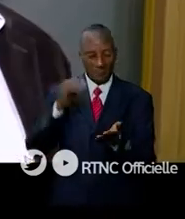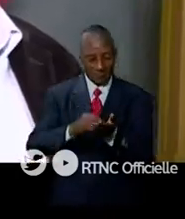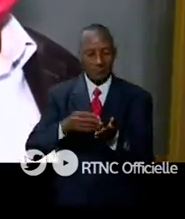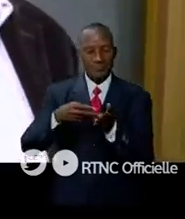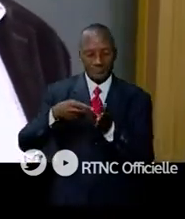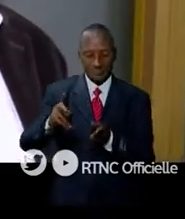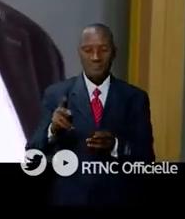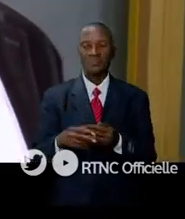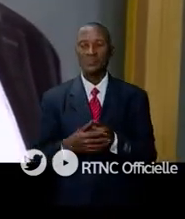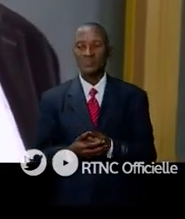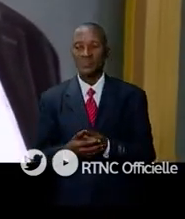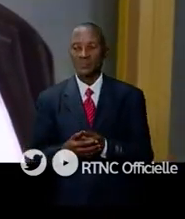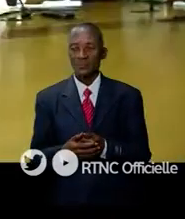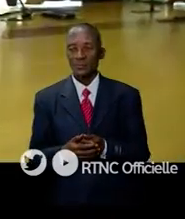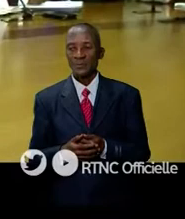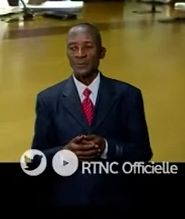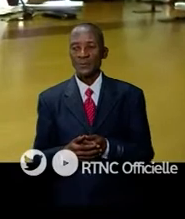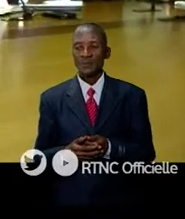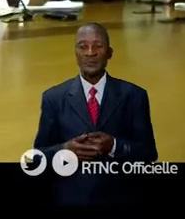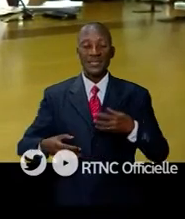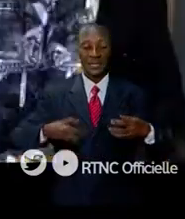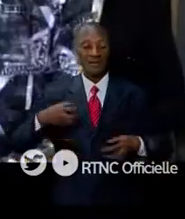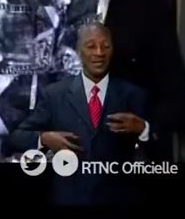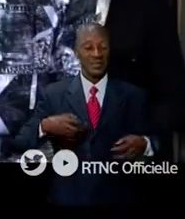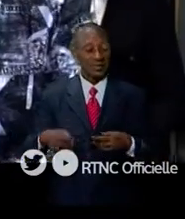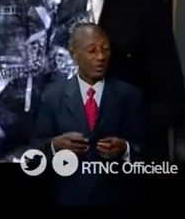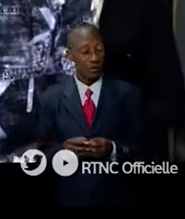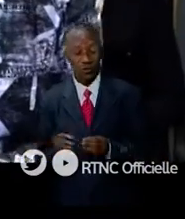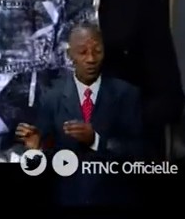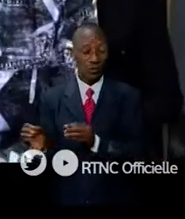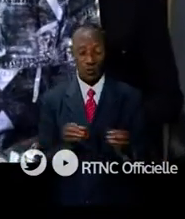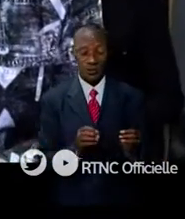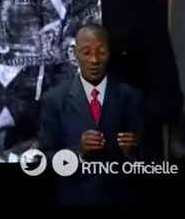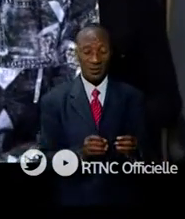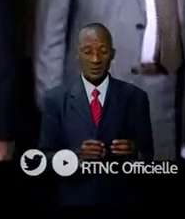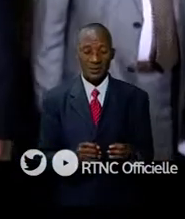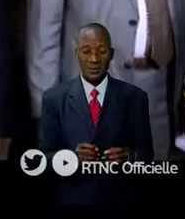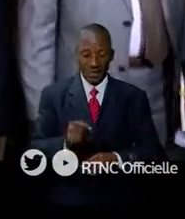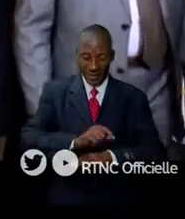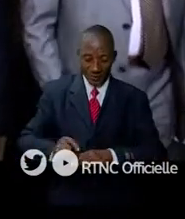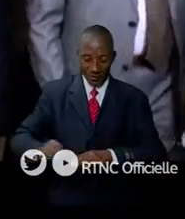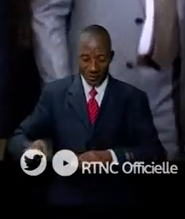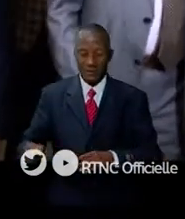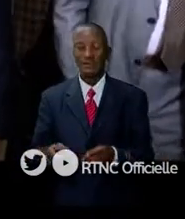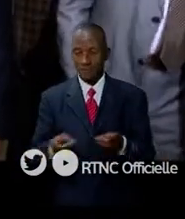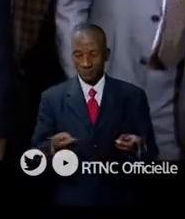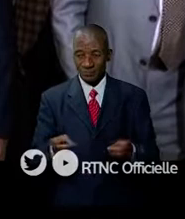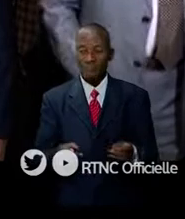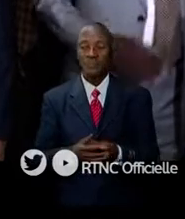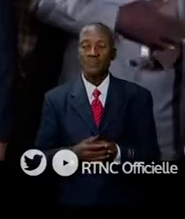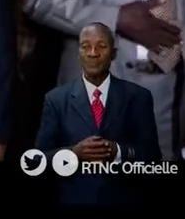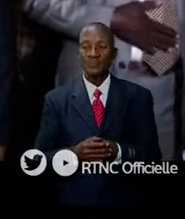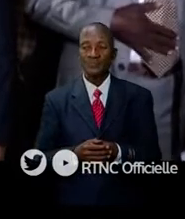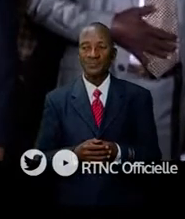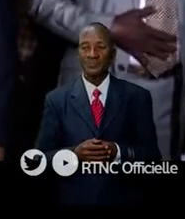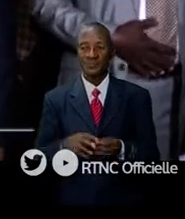les fonds. Il y avait une revendication d'ordre administratif. C'est celle liée